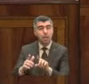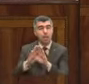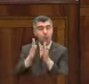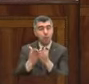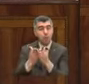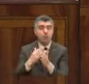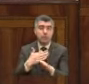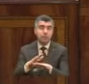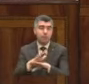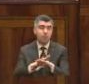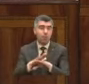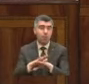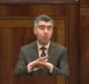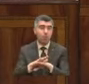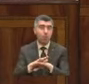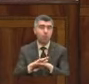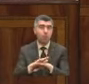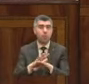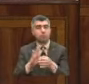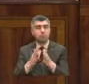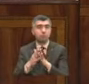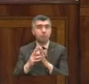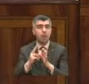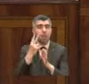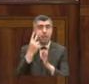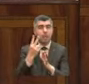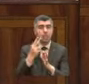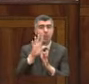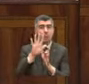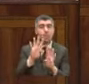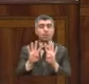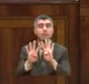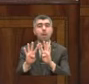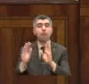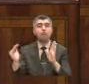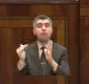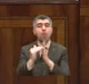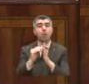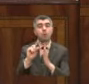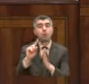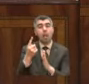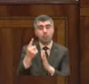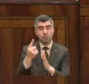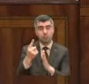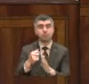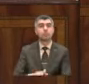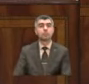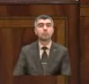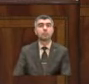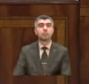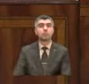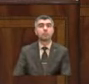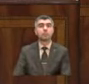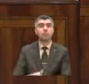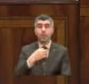كنت يعني في هذا المجال وصلنا الى 285 مليون ديال الدرهم، تقريبا 30 مليار ديال السنتيم.